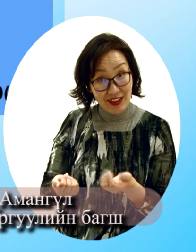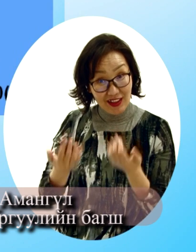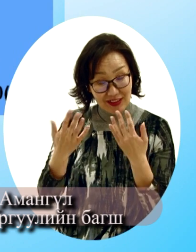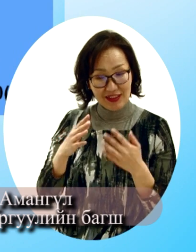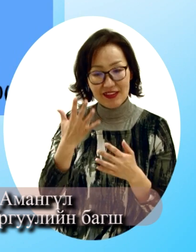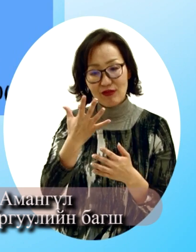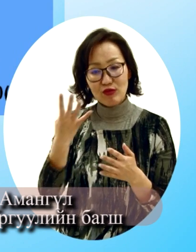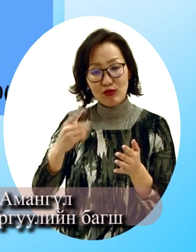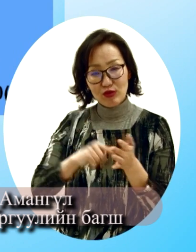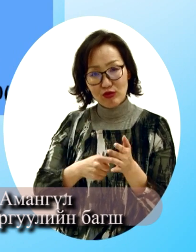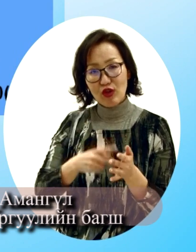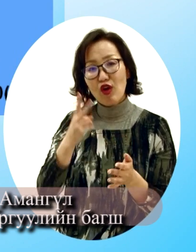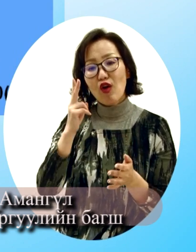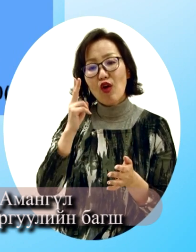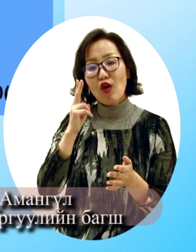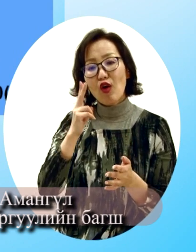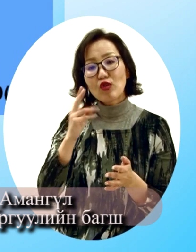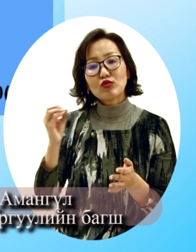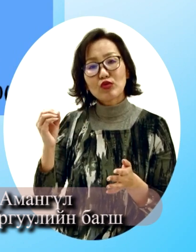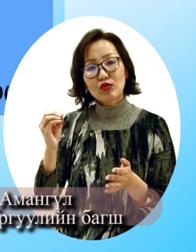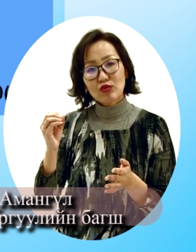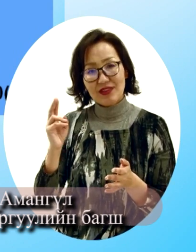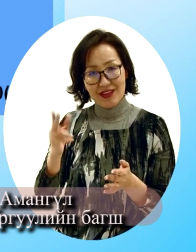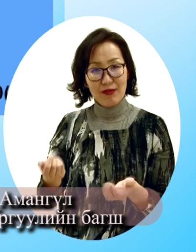Яғни 50-ді 4 кг-мен